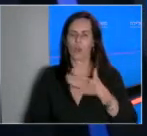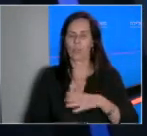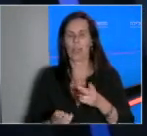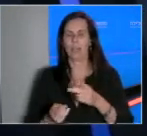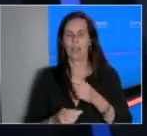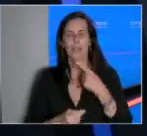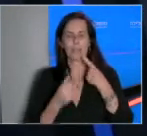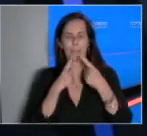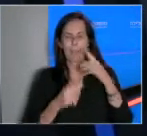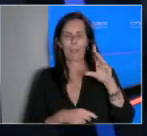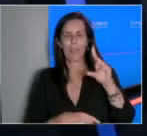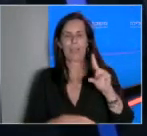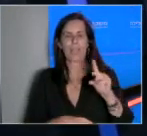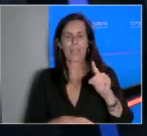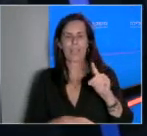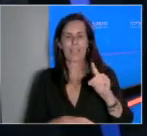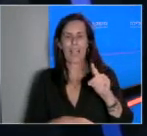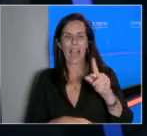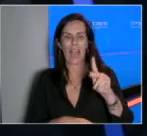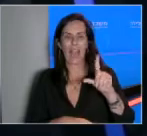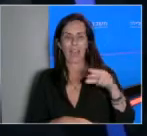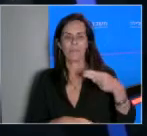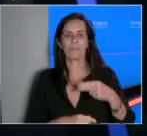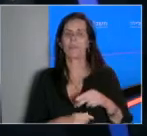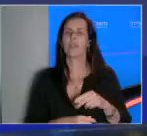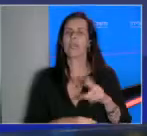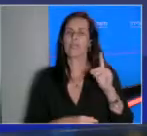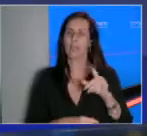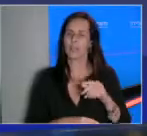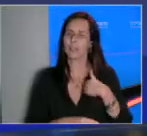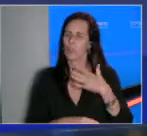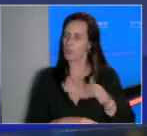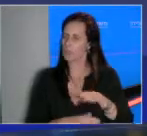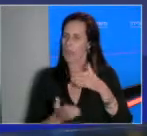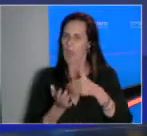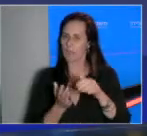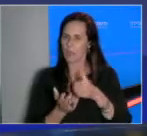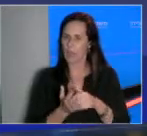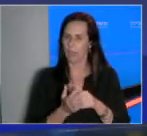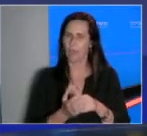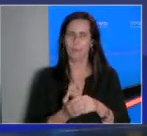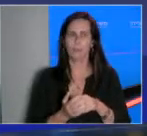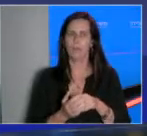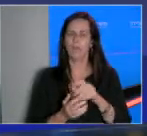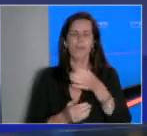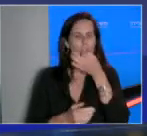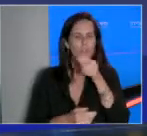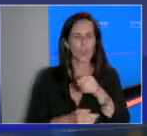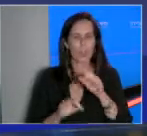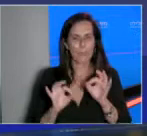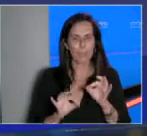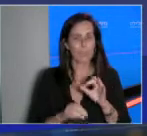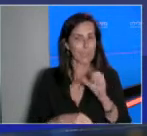לחזור לדקלה בנושא הזה, אז רגע שנייה ברשותך, דקלה, אני רוצה רגע להמשיך את הרעיון ולשאול אותך